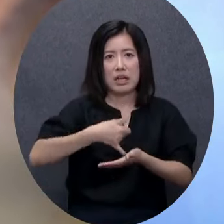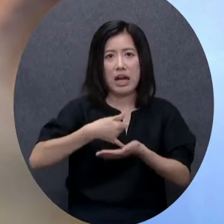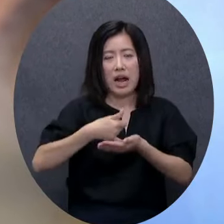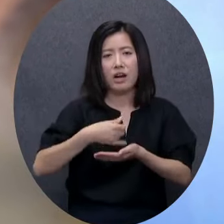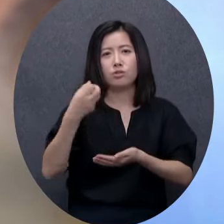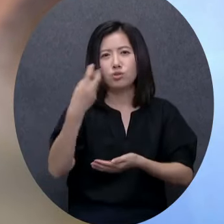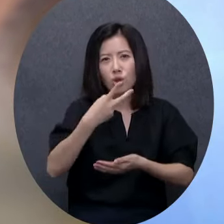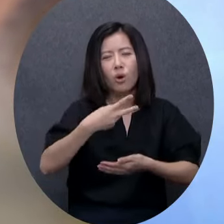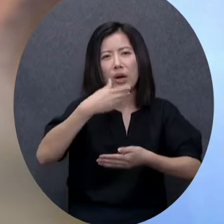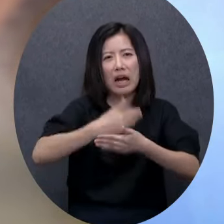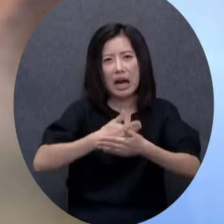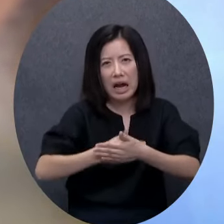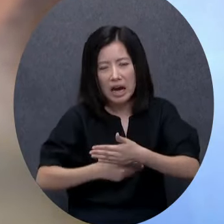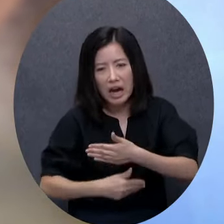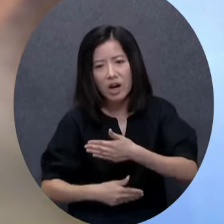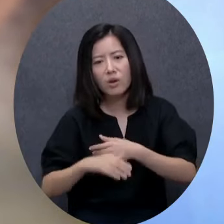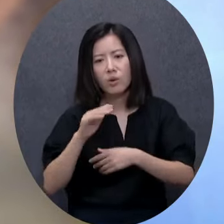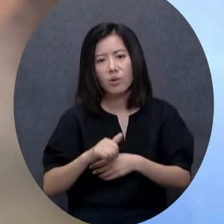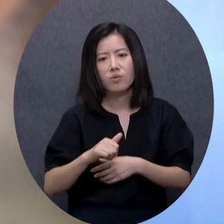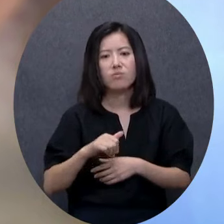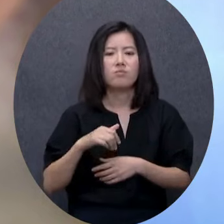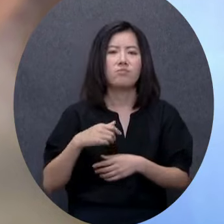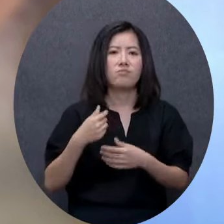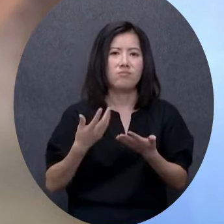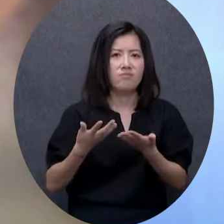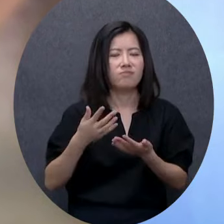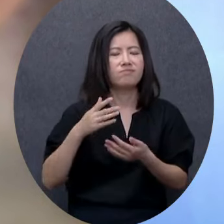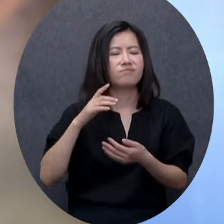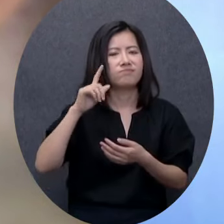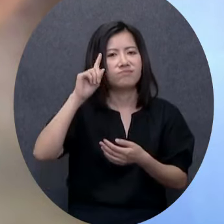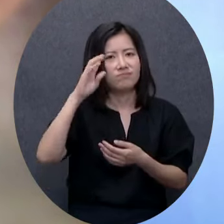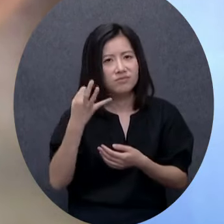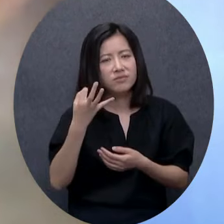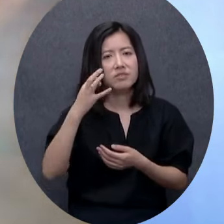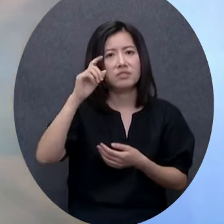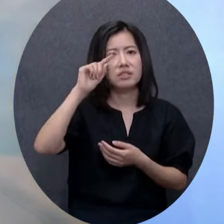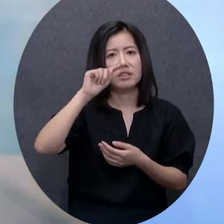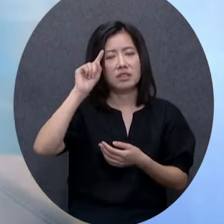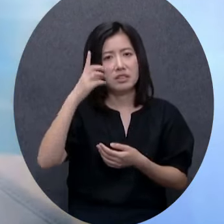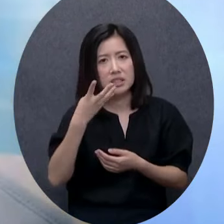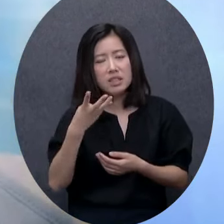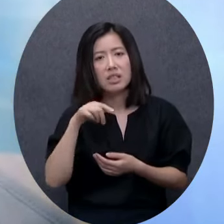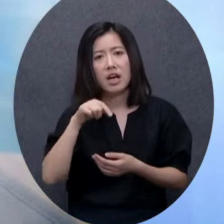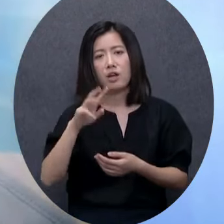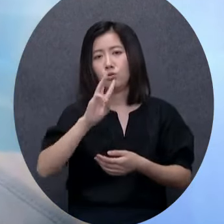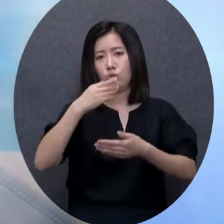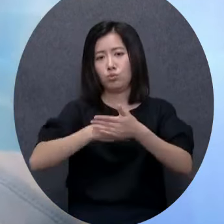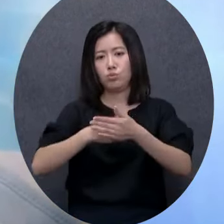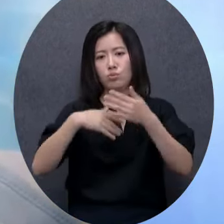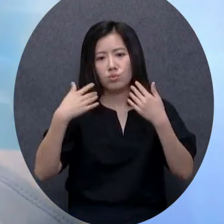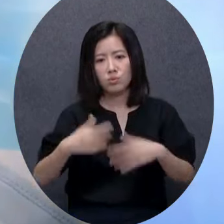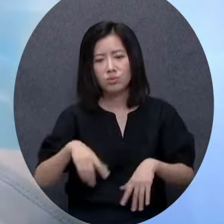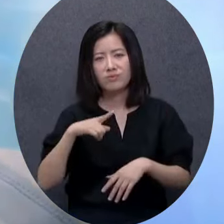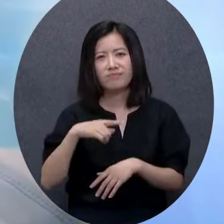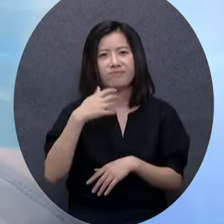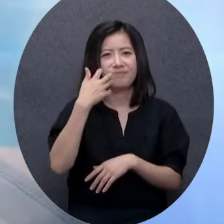可能會都會再向下跌嘅下降嘅。咁所以通常我哋喺3-4日後收水期，咁希望佢過咗一